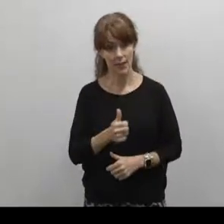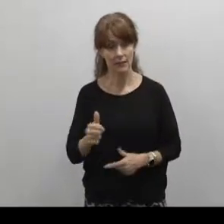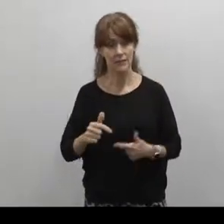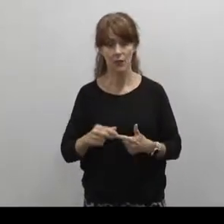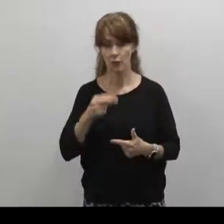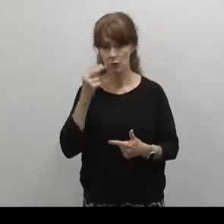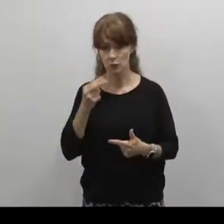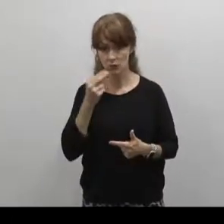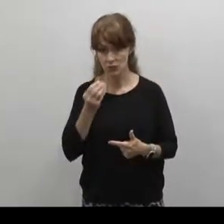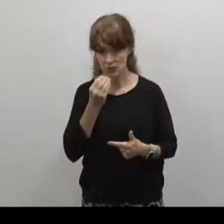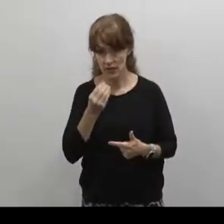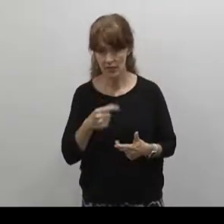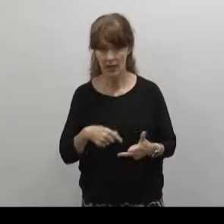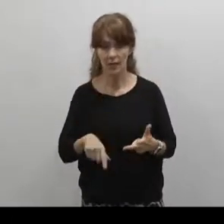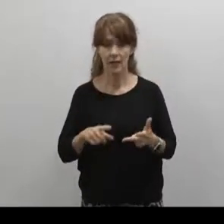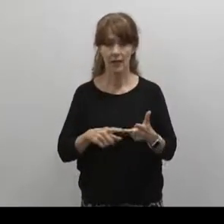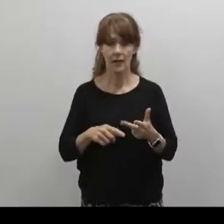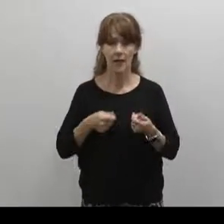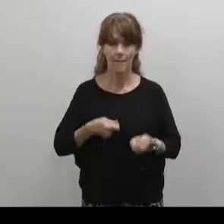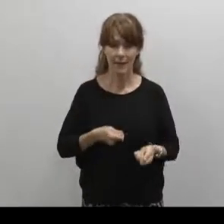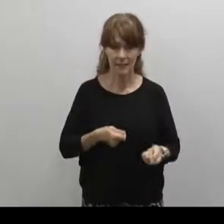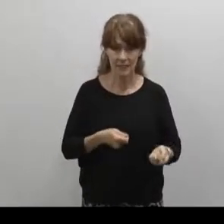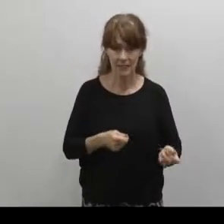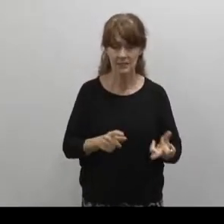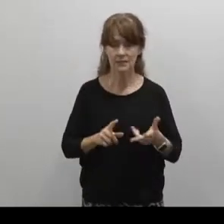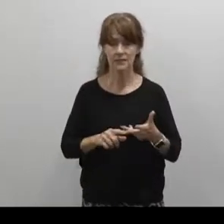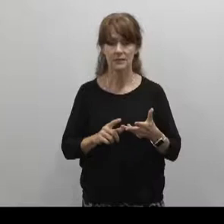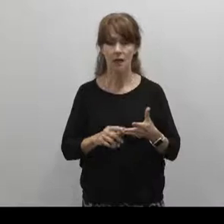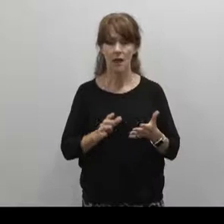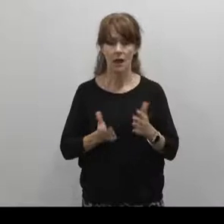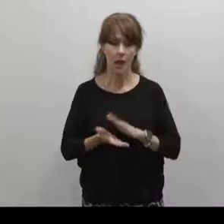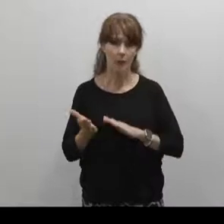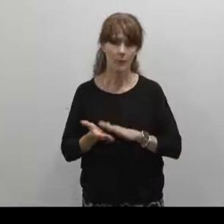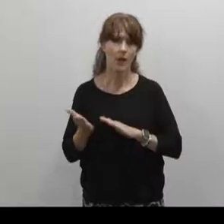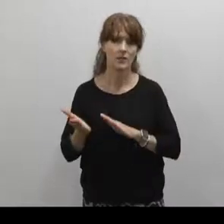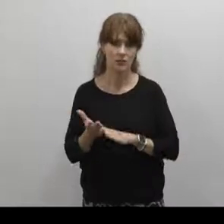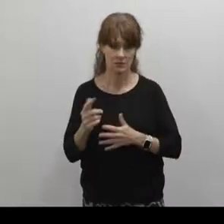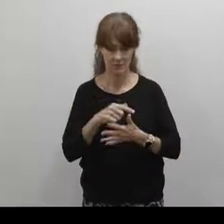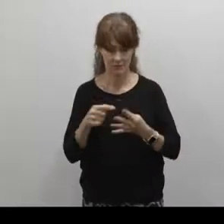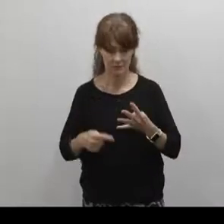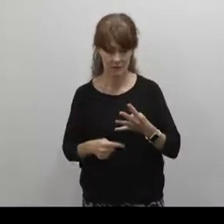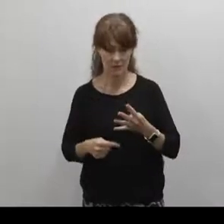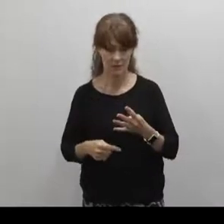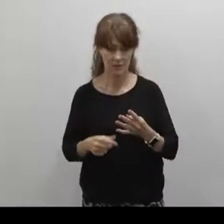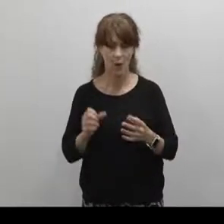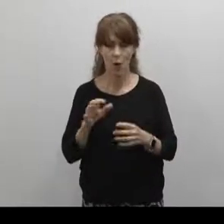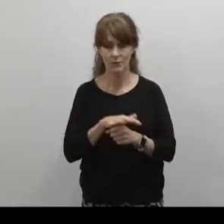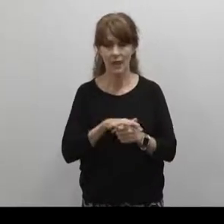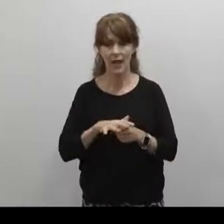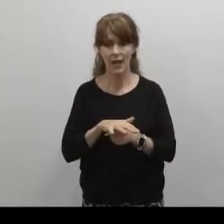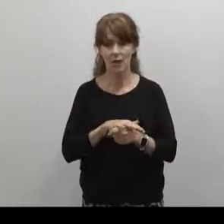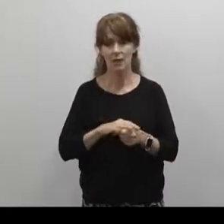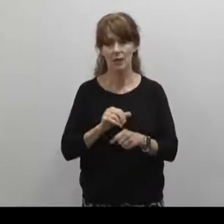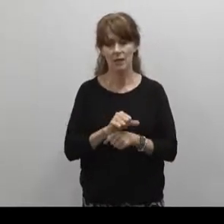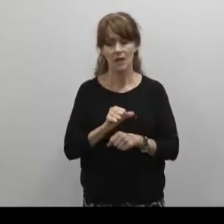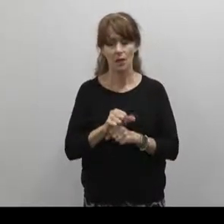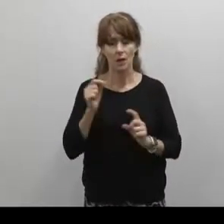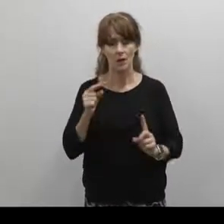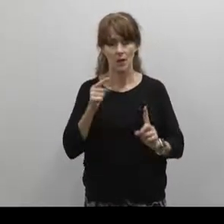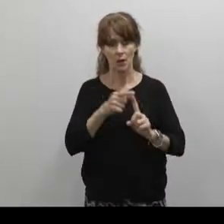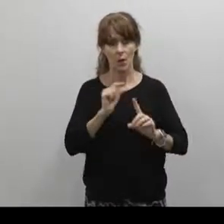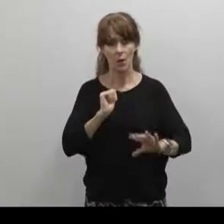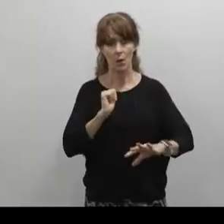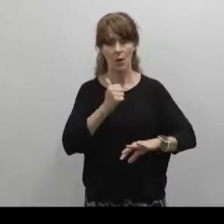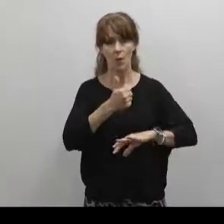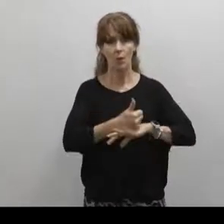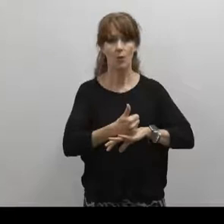đối chí ca cắt đối chí ca cắt bằng thoi ca bà tham bằng bồ phần này được chinh chún phần này